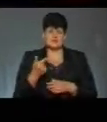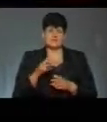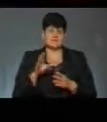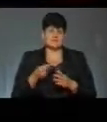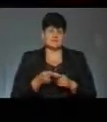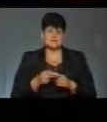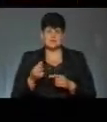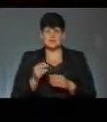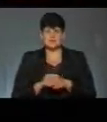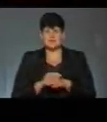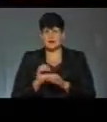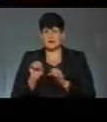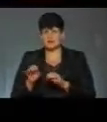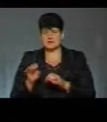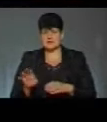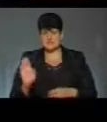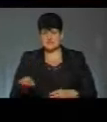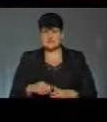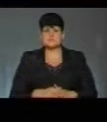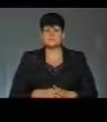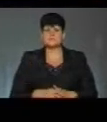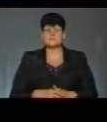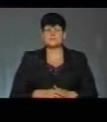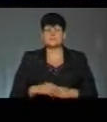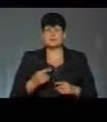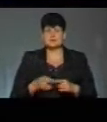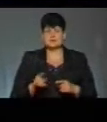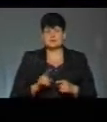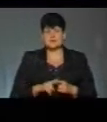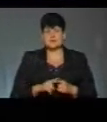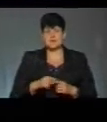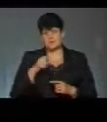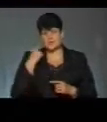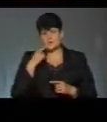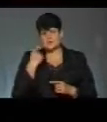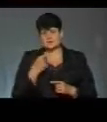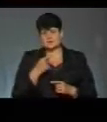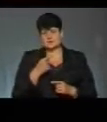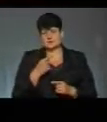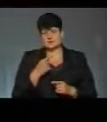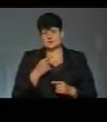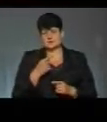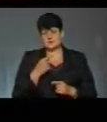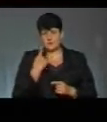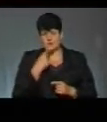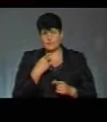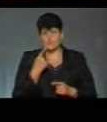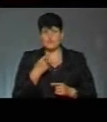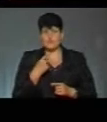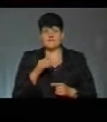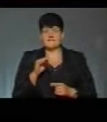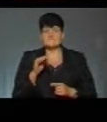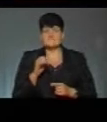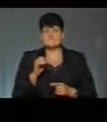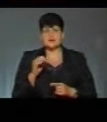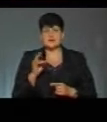йдуть на благодійність. Це звичайні по-російські фенічки. І це звичайні фенічки, і вони дуже подобаються